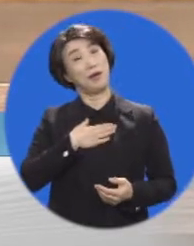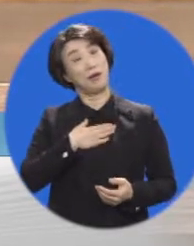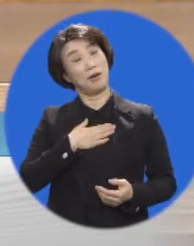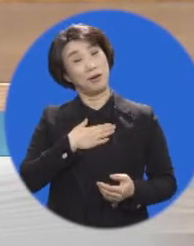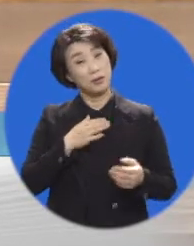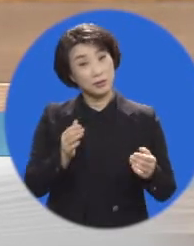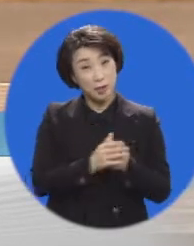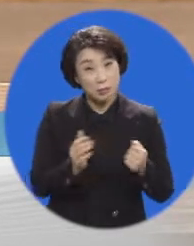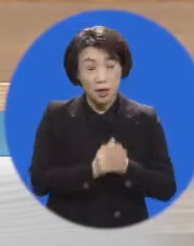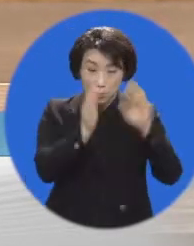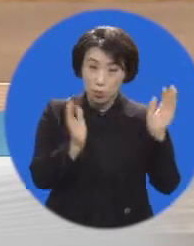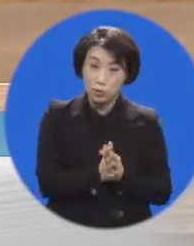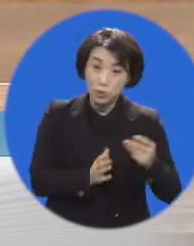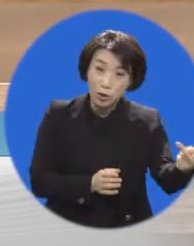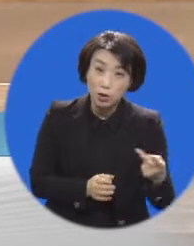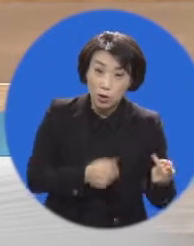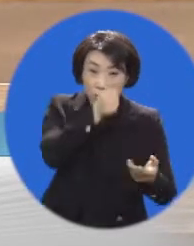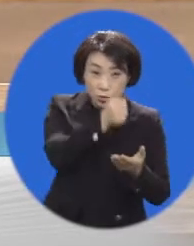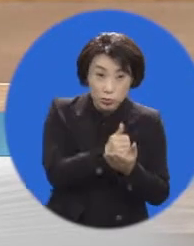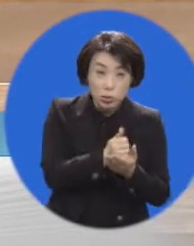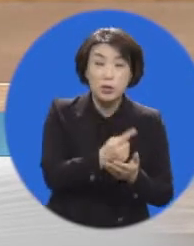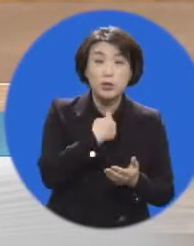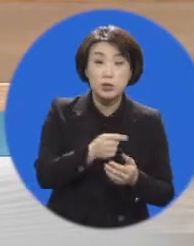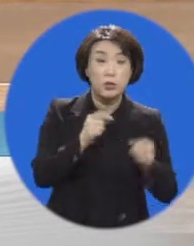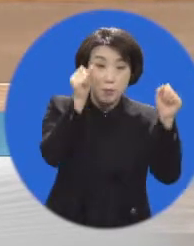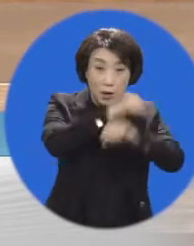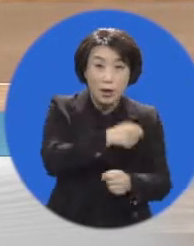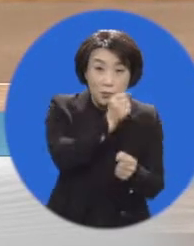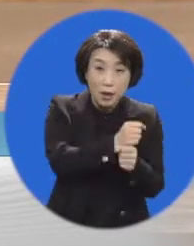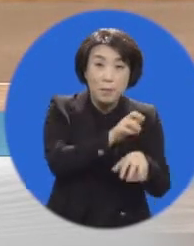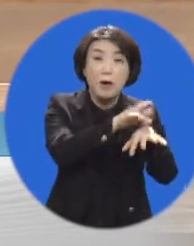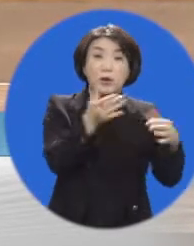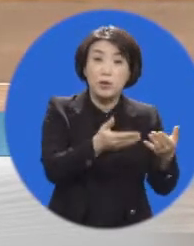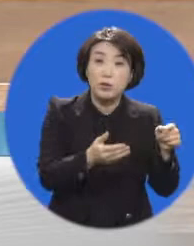다 쌍방죄에 걸려서 망하게 만들려는 마귀 역사니